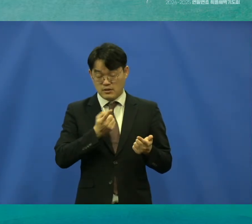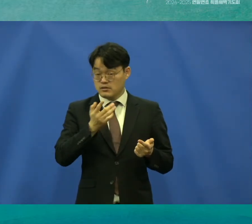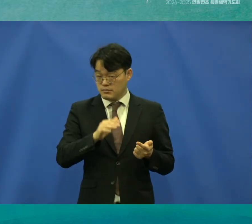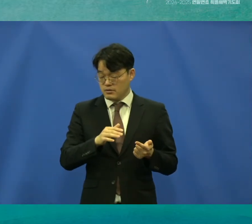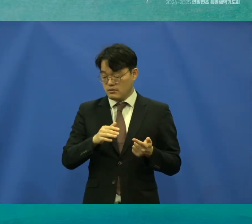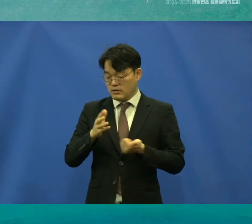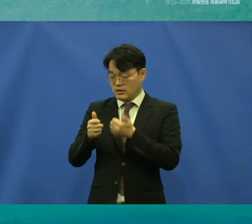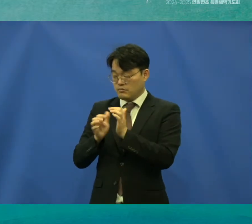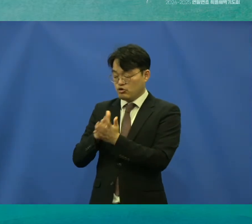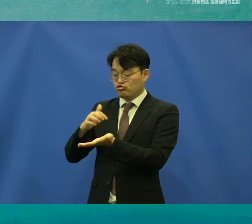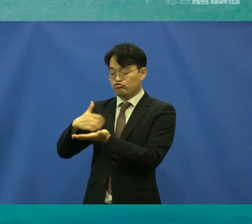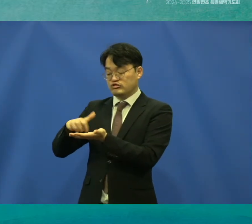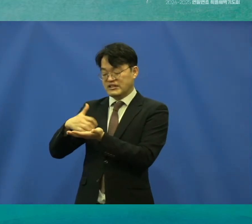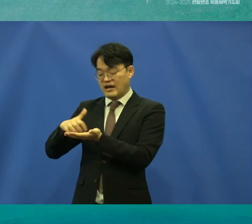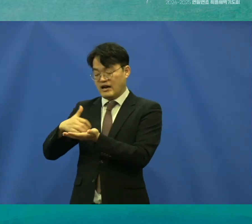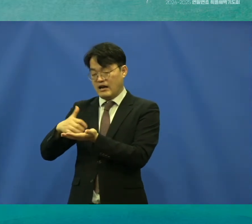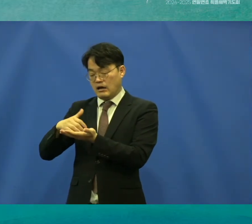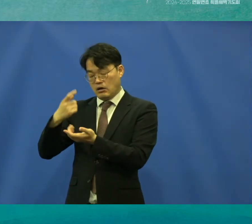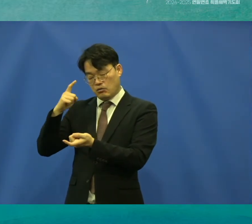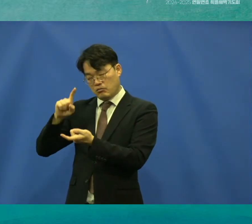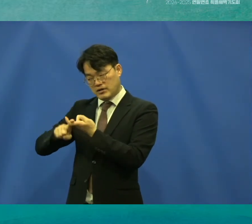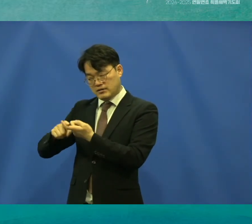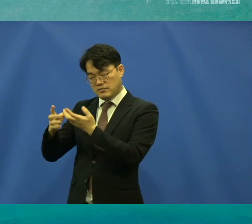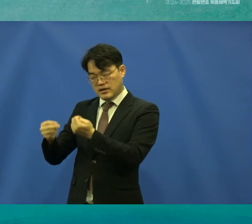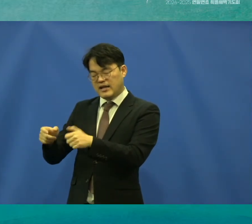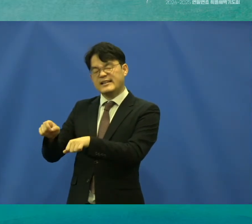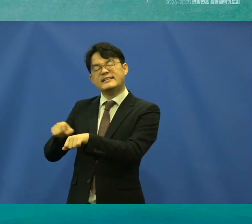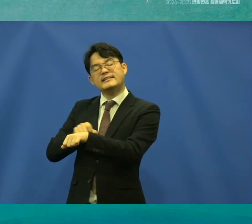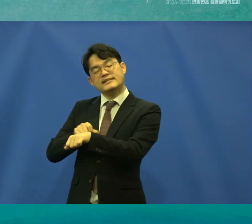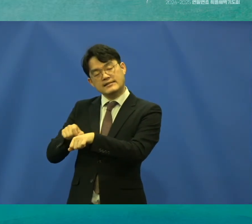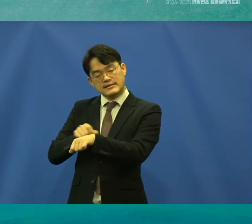이게 단순히 숫자가 아니라 영혼들이기 때문에